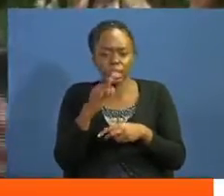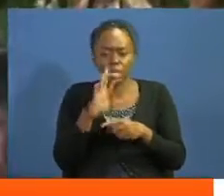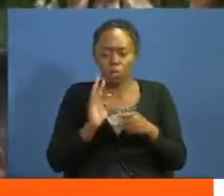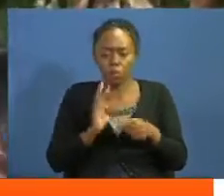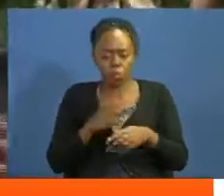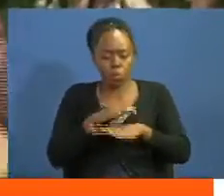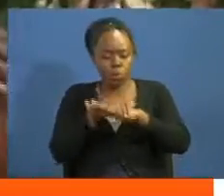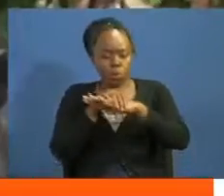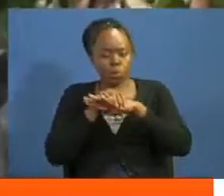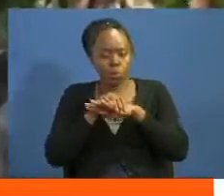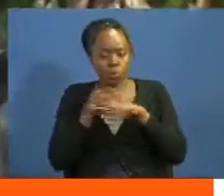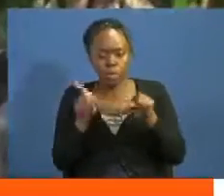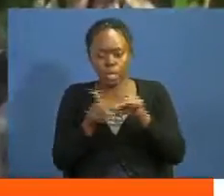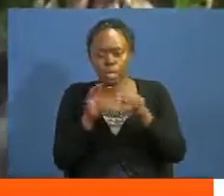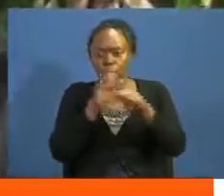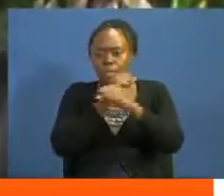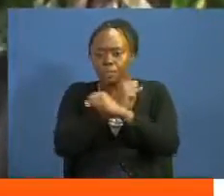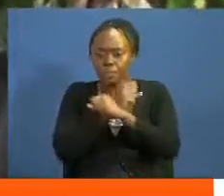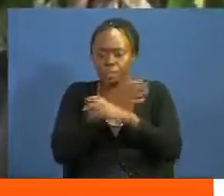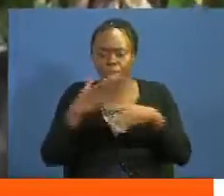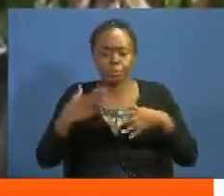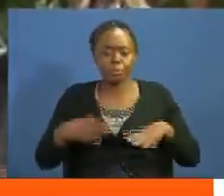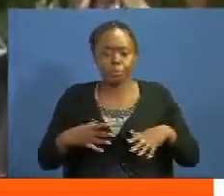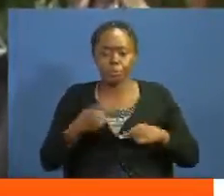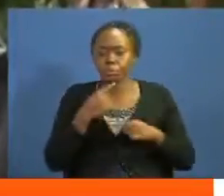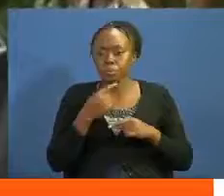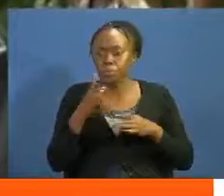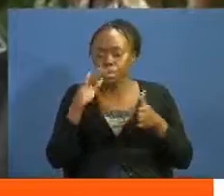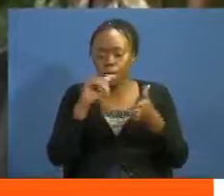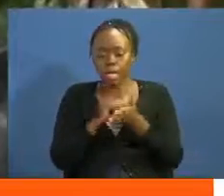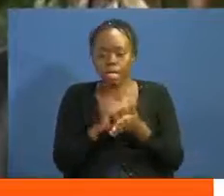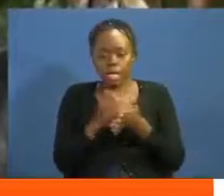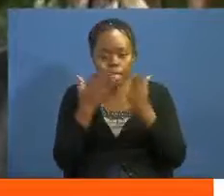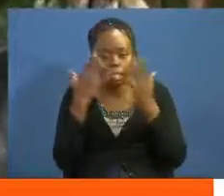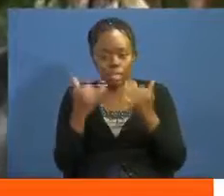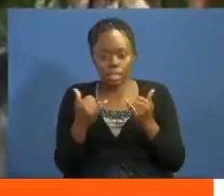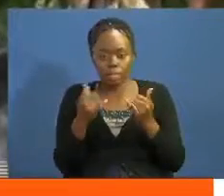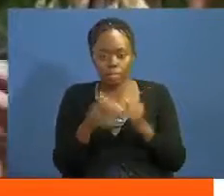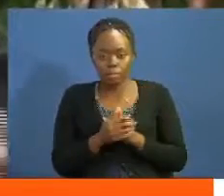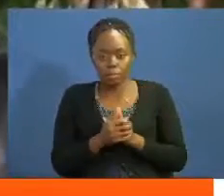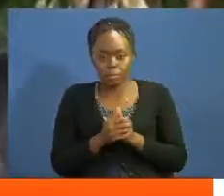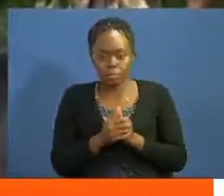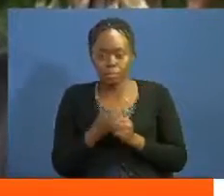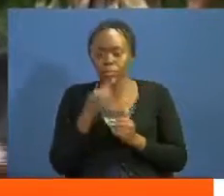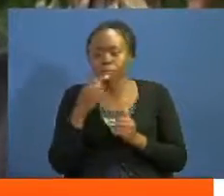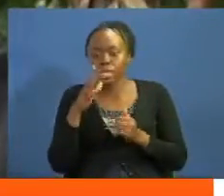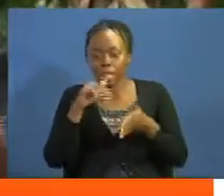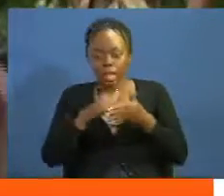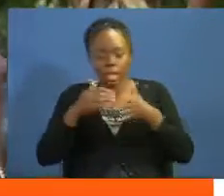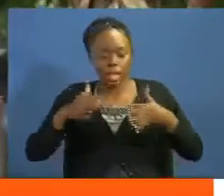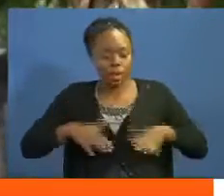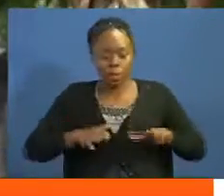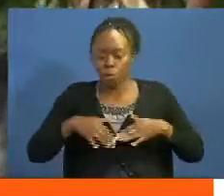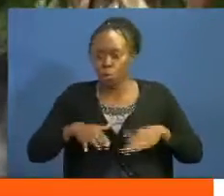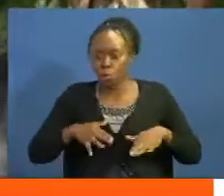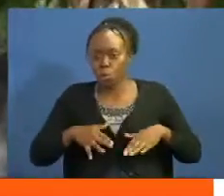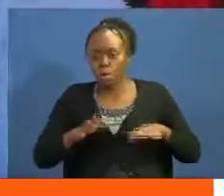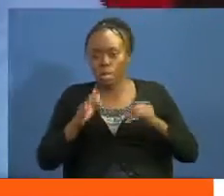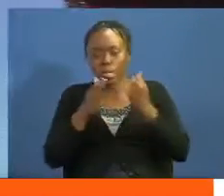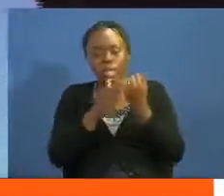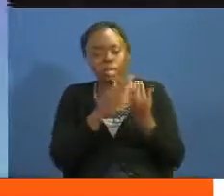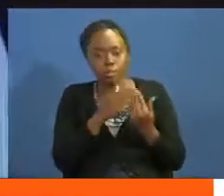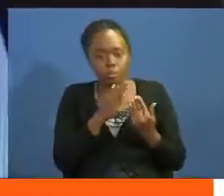upon the security agencies so that it is beefed, so that youths are taken proper care